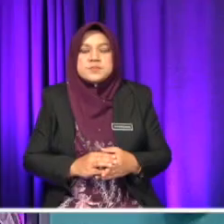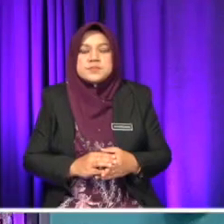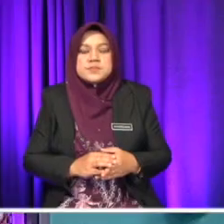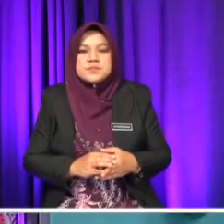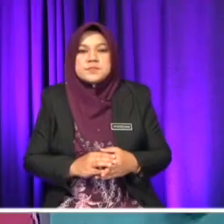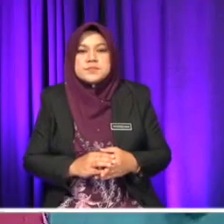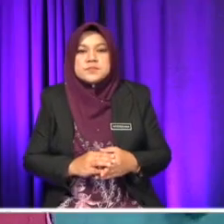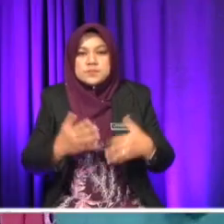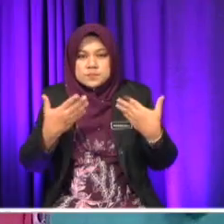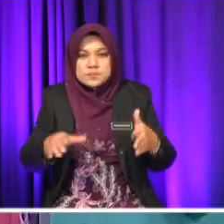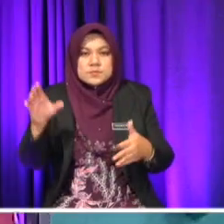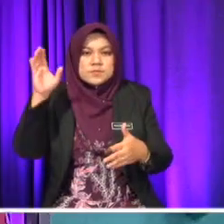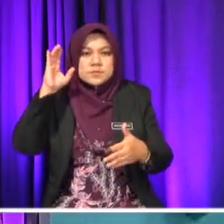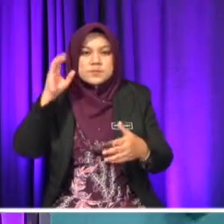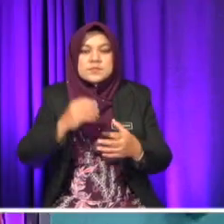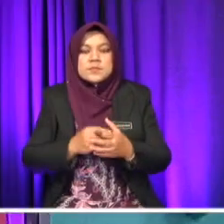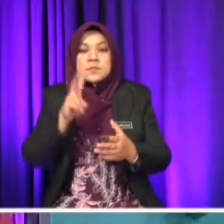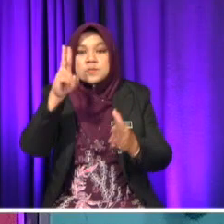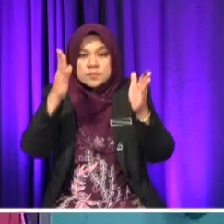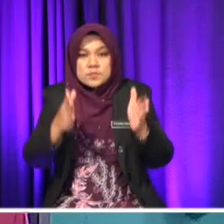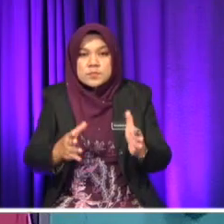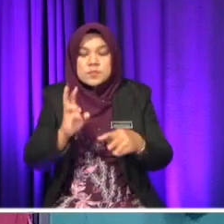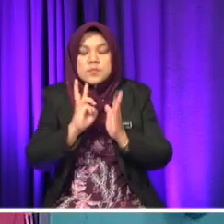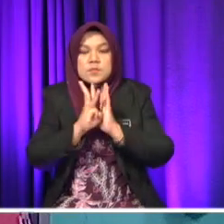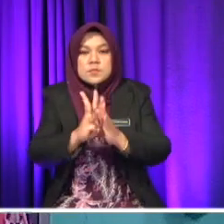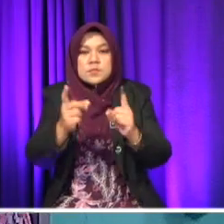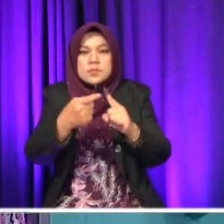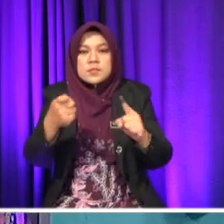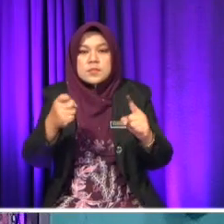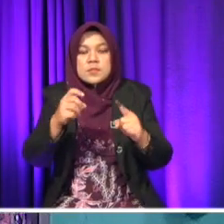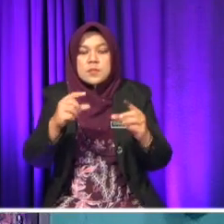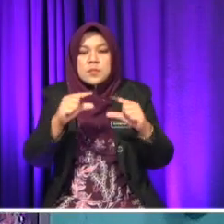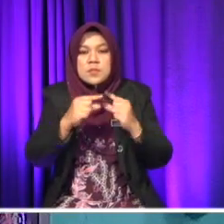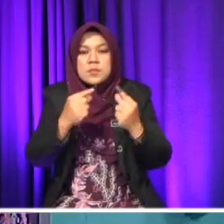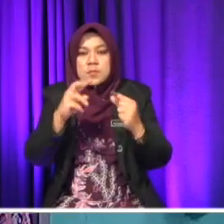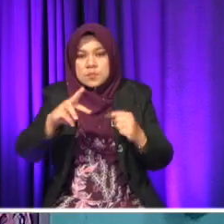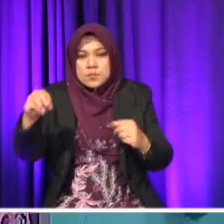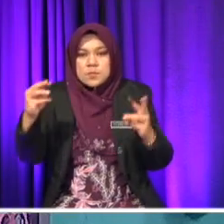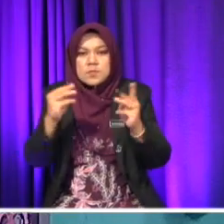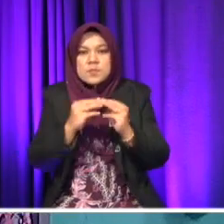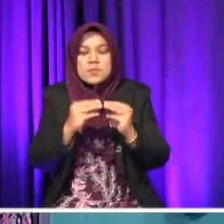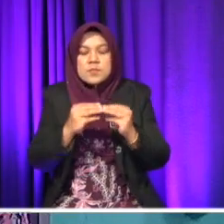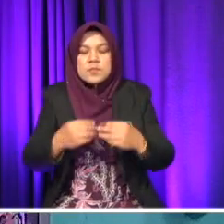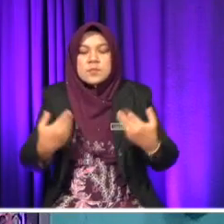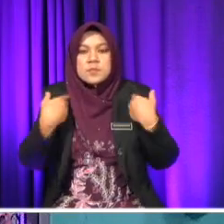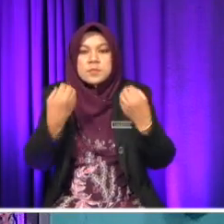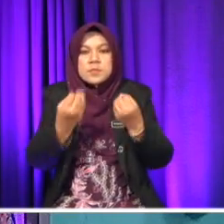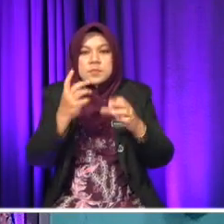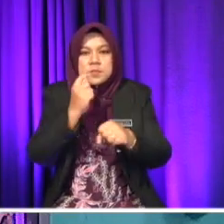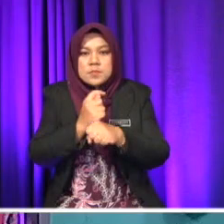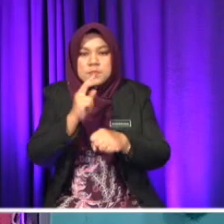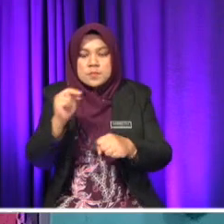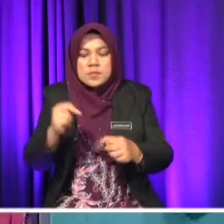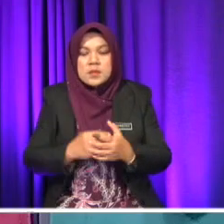kita dengar dua orang wakil daripada murid-murid dalam Google Map tetapi ada lagi beberapa tugas sains yang